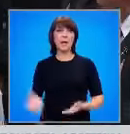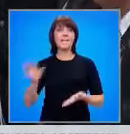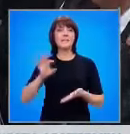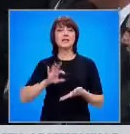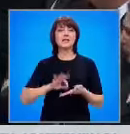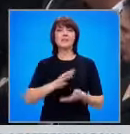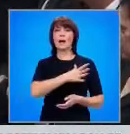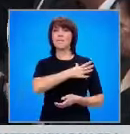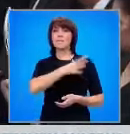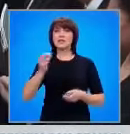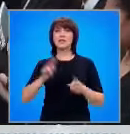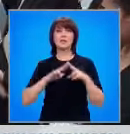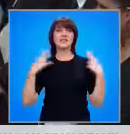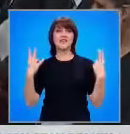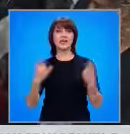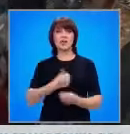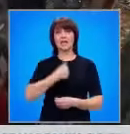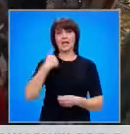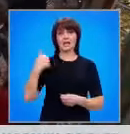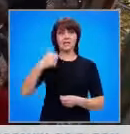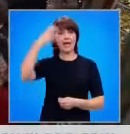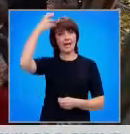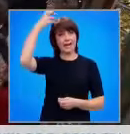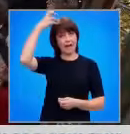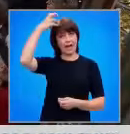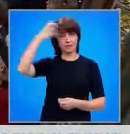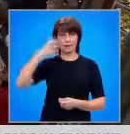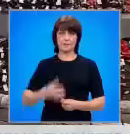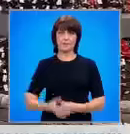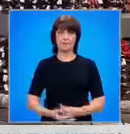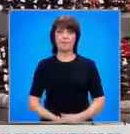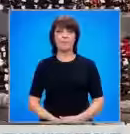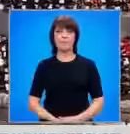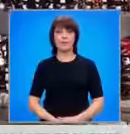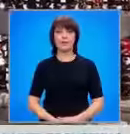Присъстваха 500 световни лидери и кралски особи.